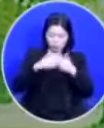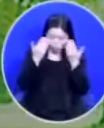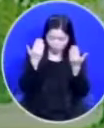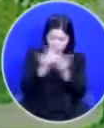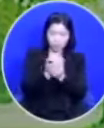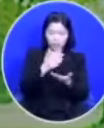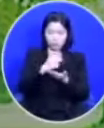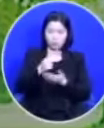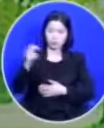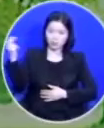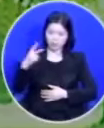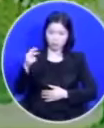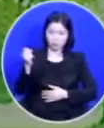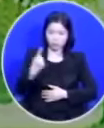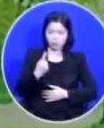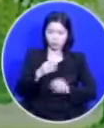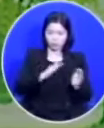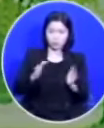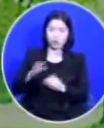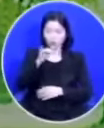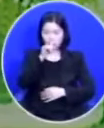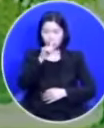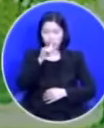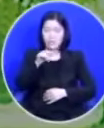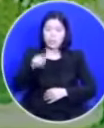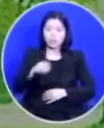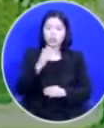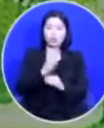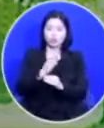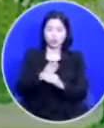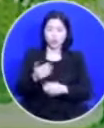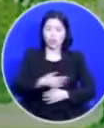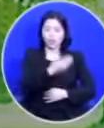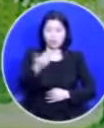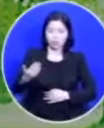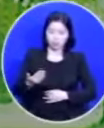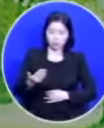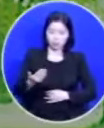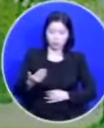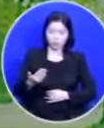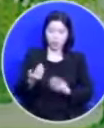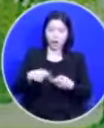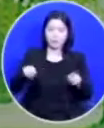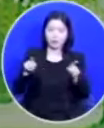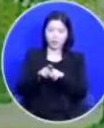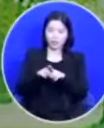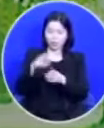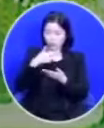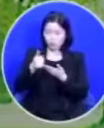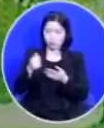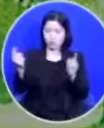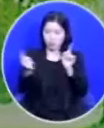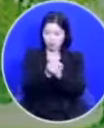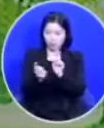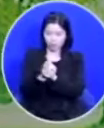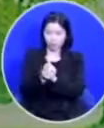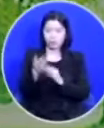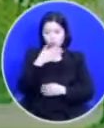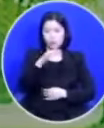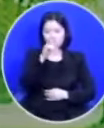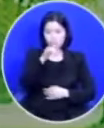있는 것입니다 그렇게 하다가 주님은 여러분이 있는 그 자리에서 주님을 만나 주식 해 주실